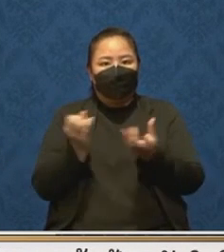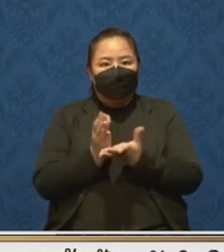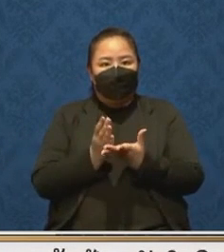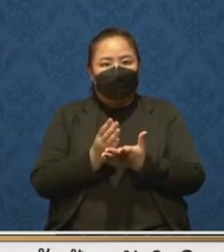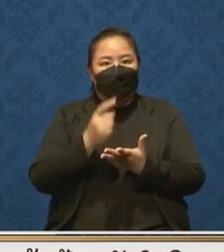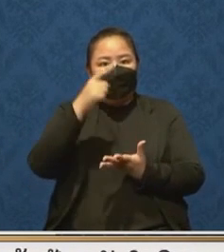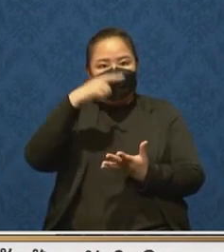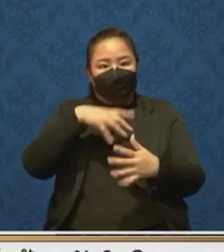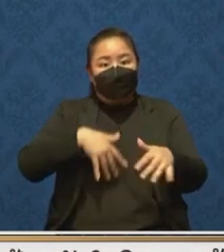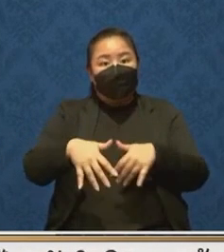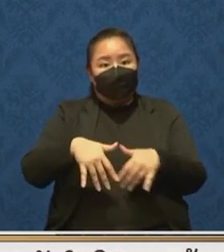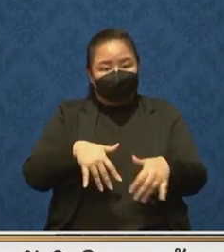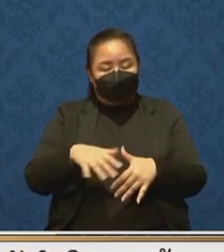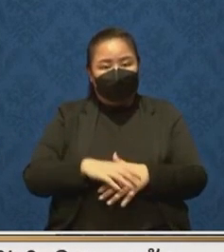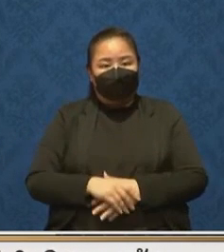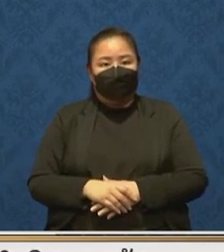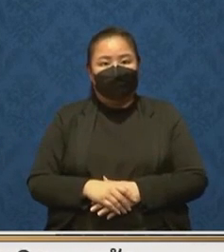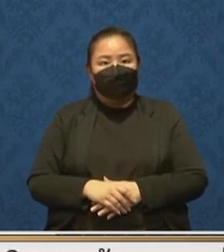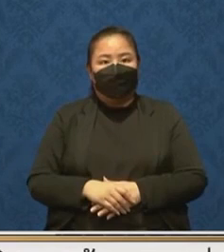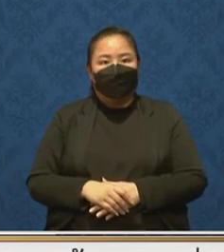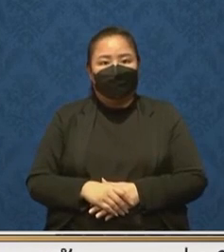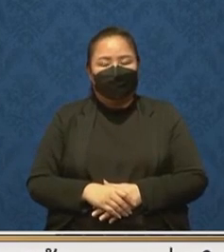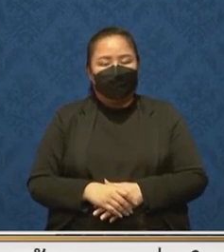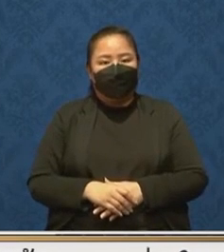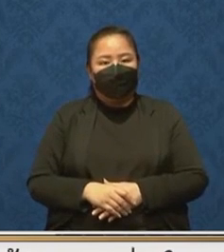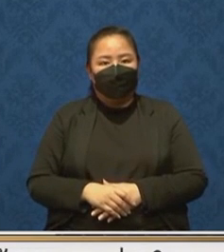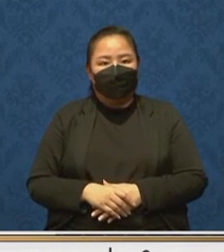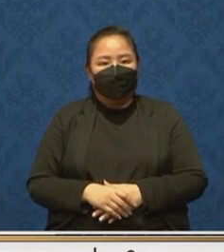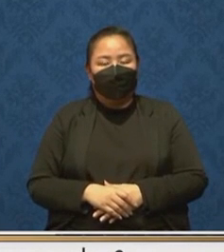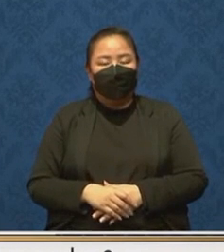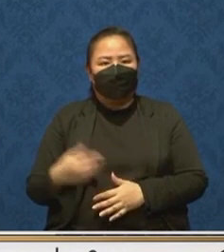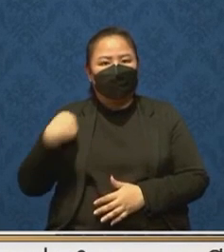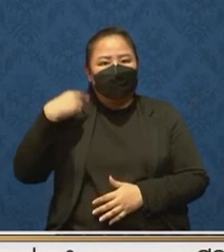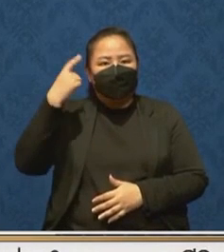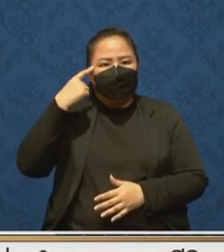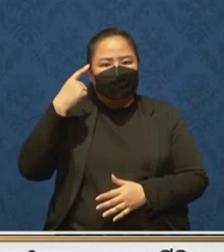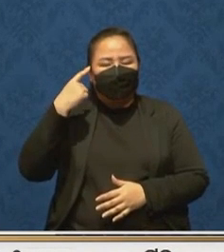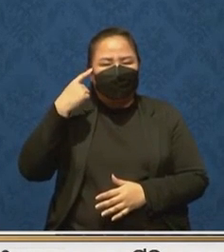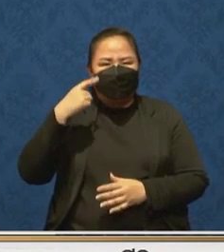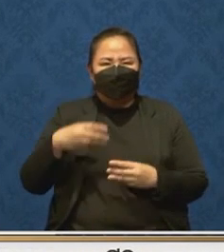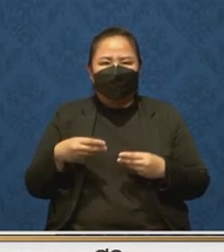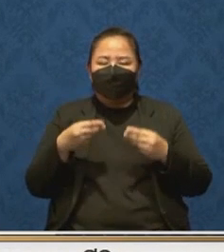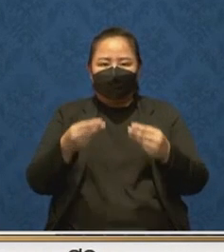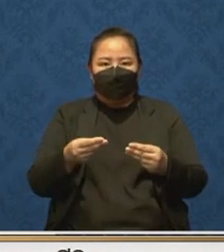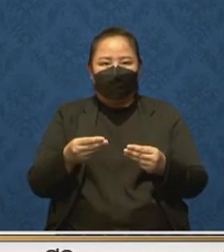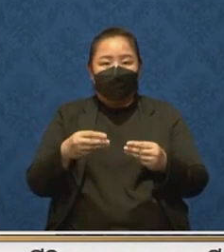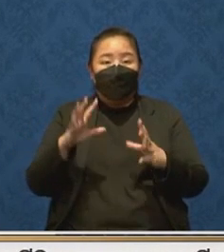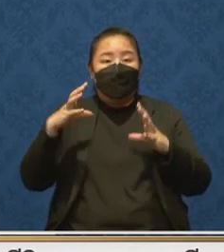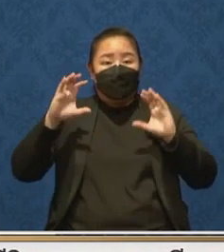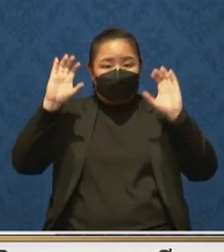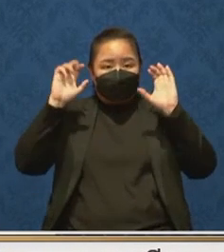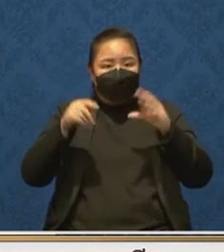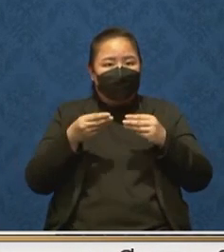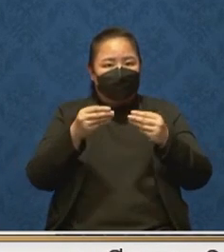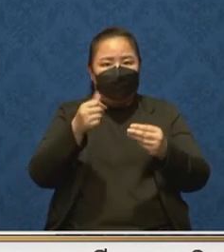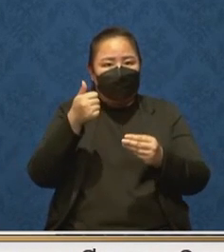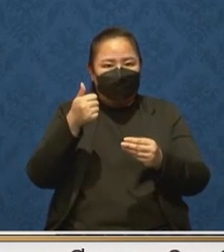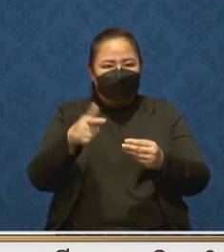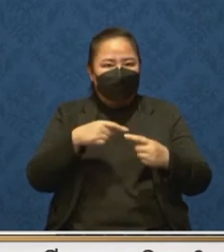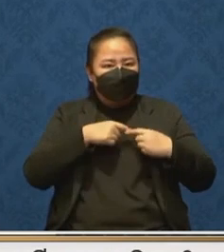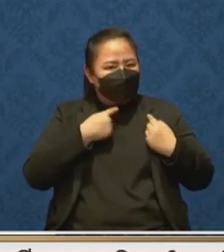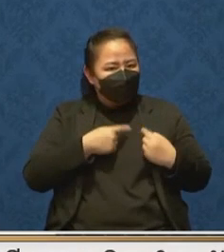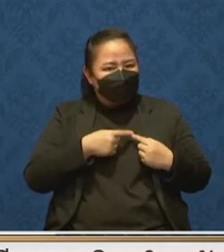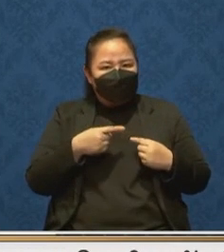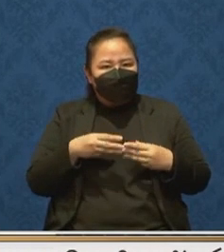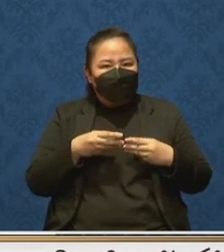ประชาจนจนไม่สามารถที่จะให้ความไว้วัใจรัฐบาลทุดนี้ไม่สามารถให้คว